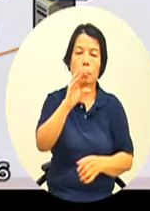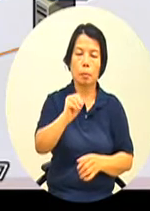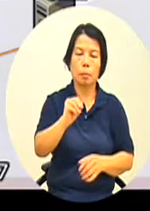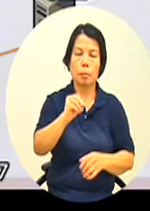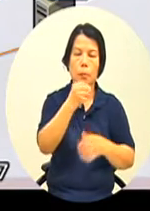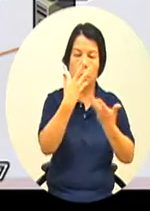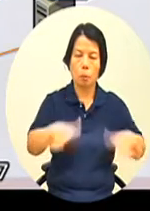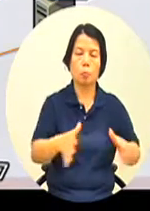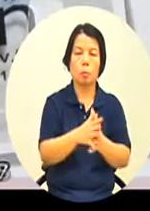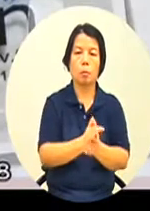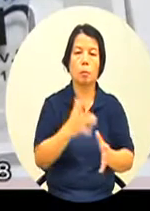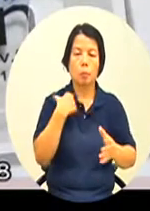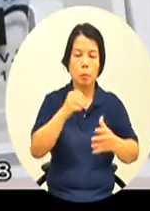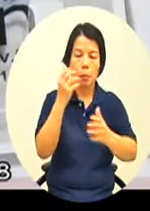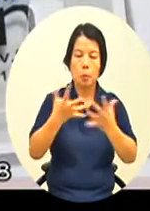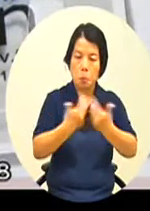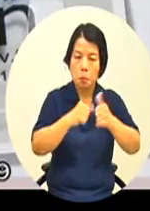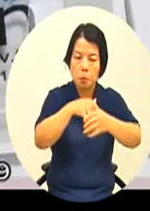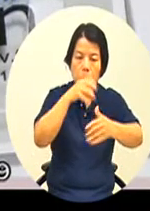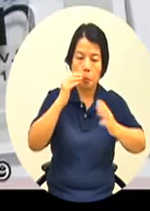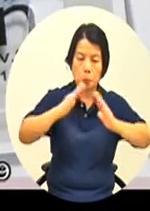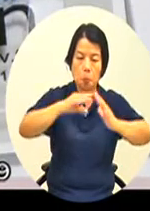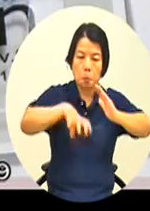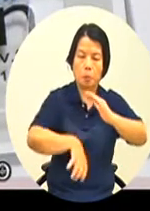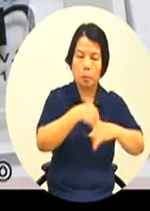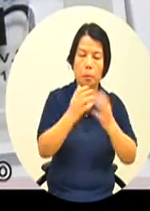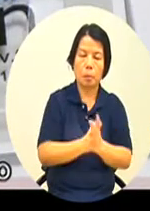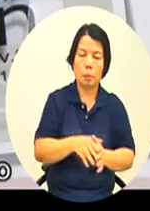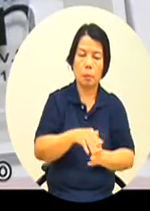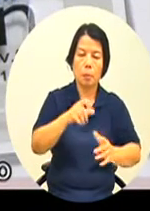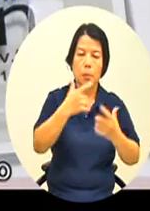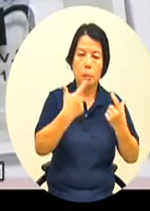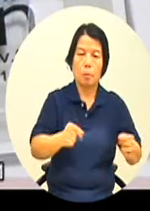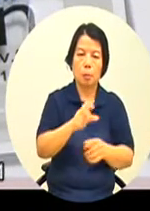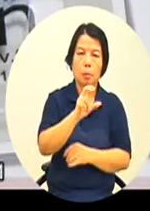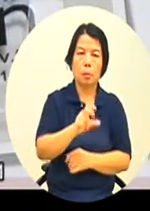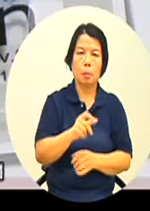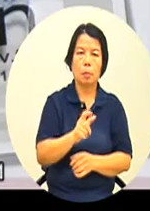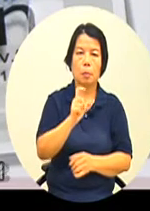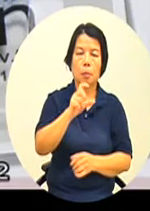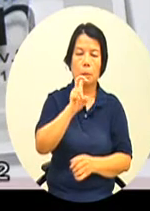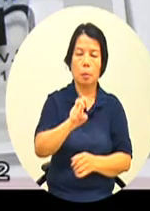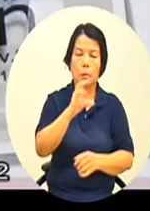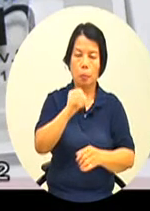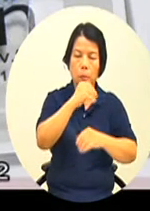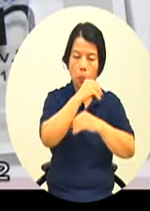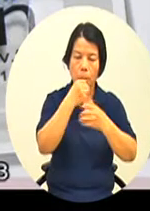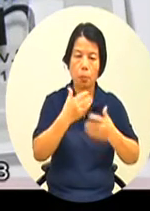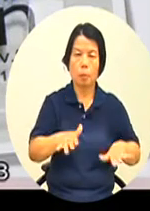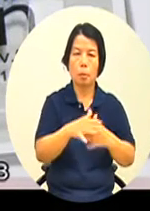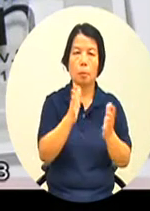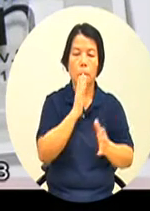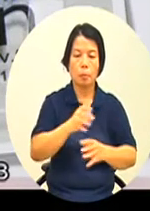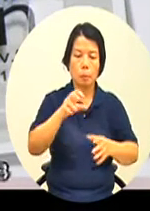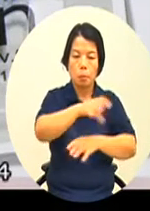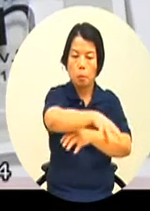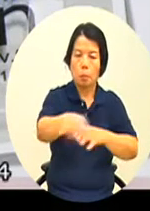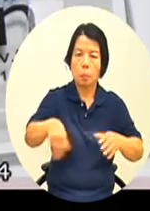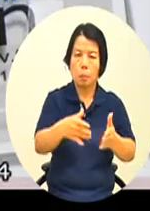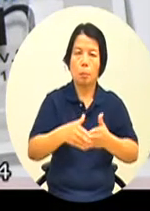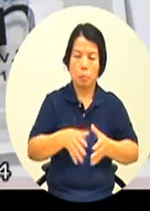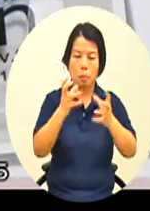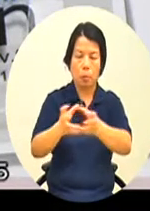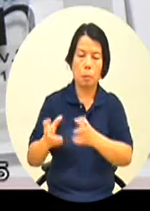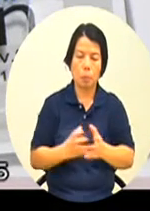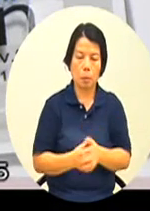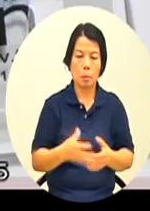约19万元。为了配合行政院爱台湾计划，在各机关公共场所设置免费的